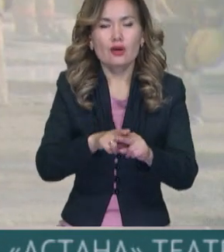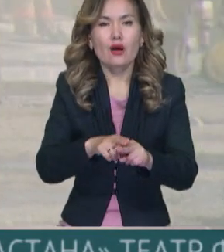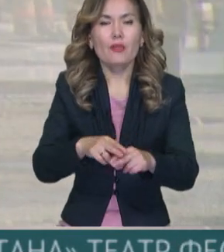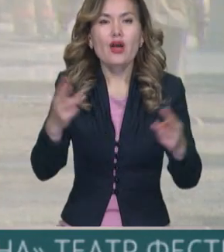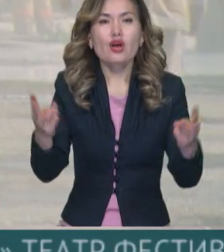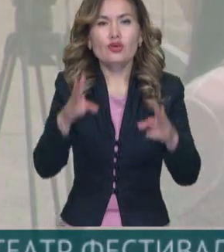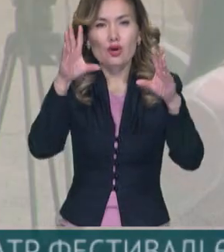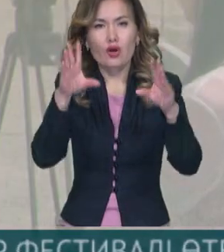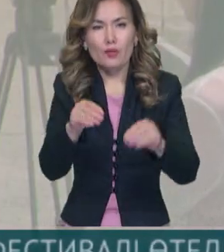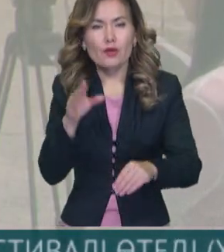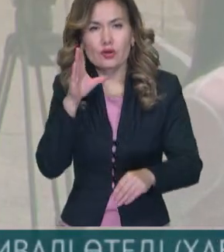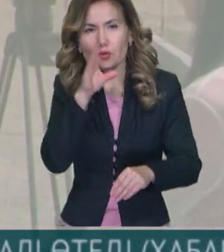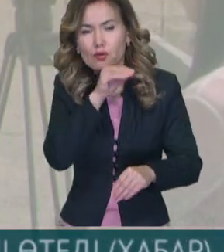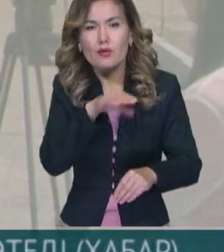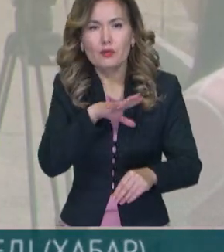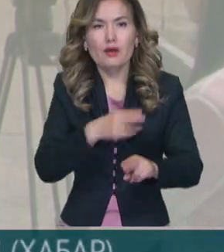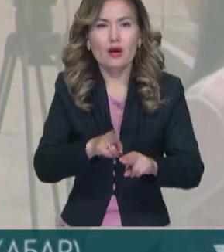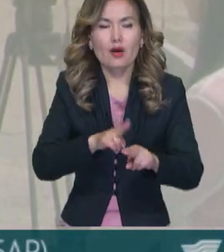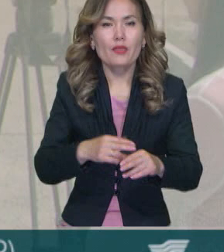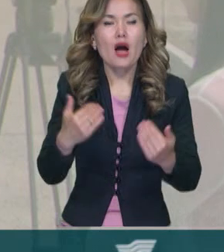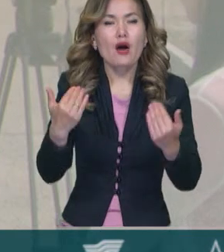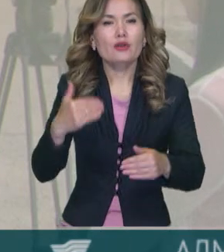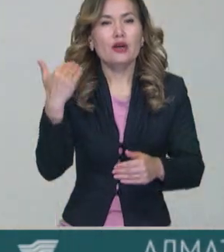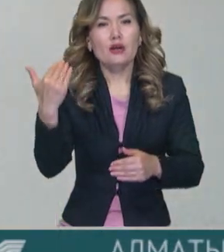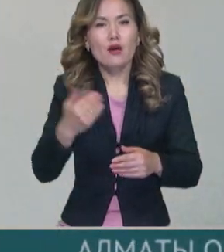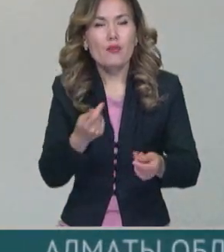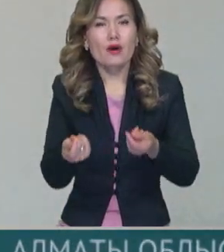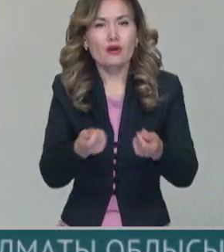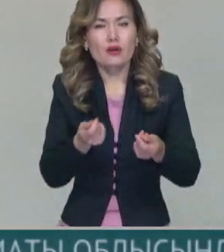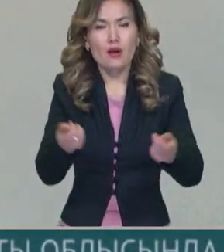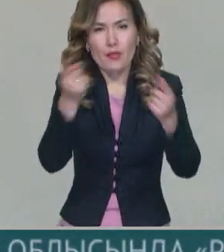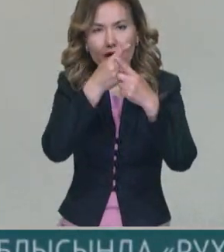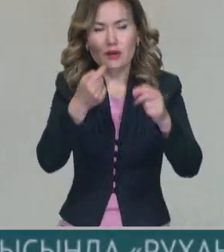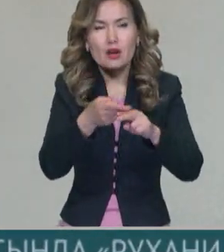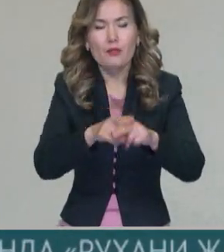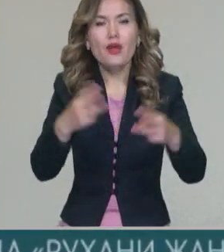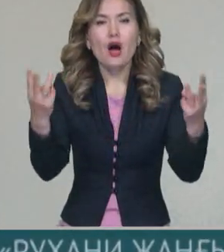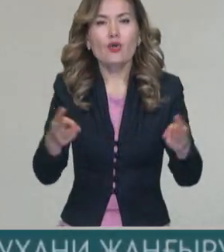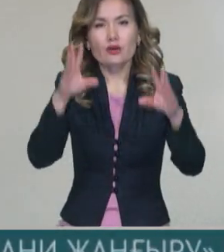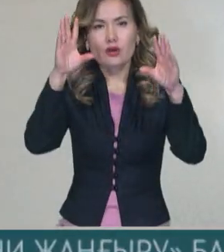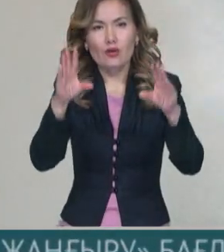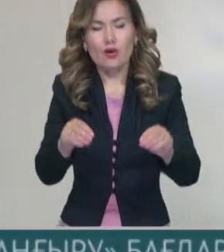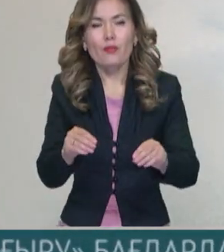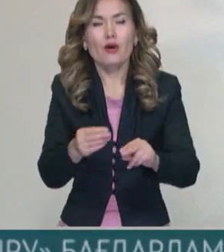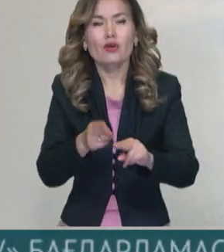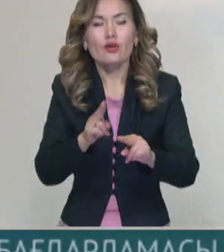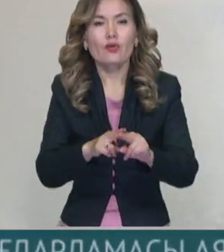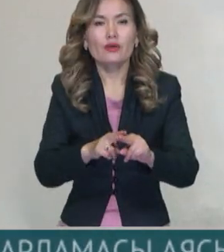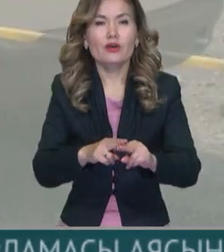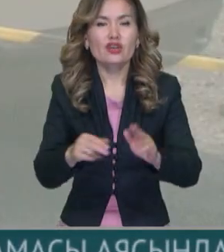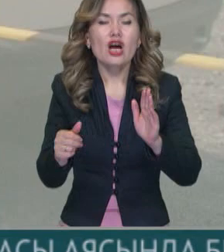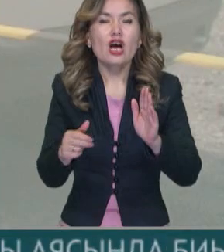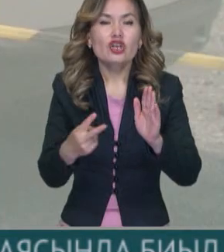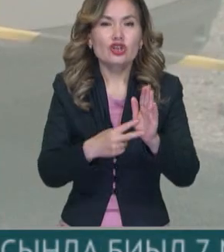жағдайлар департаментінің ресми өкілі Сандуғаш Баймұхамбетованың хабарлауынша, өрт сөндірушілер жеткен уақытта 7 қойманы тілсіз жау шарпып